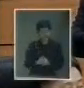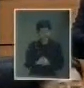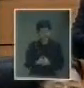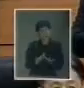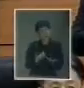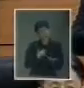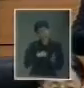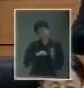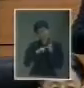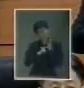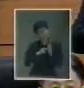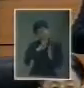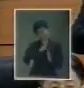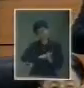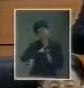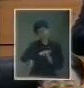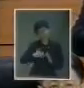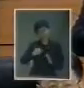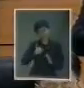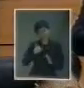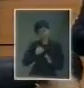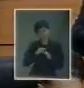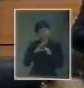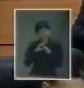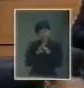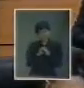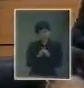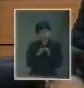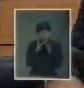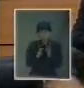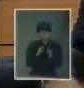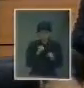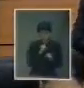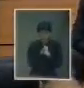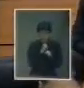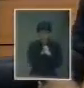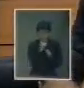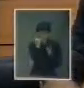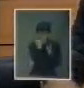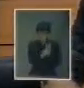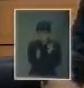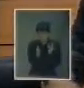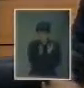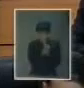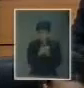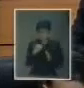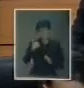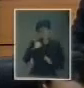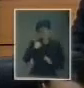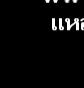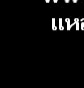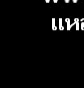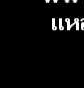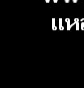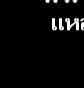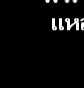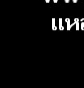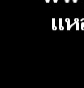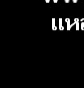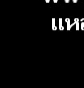แสดงให้เห็นว่ามีบุคคลร่วมการกระทำความผิดกฎหมาย